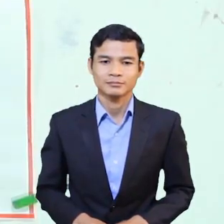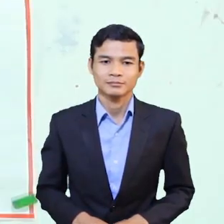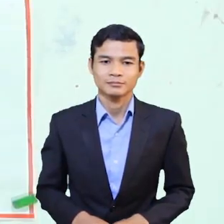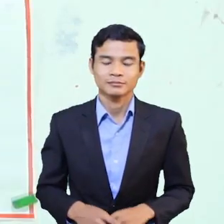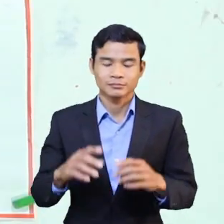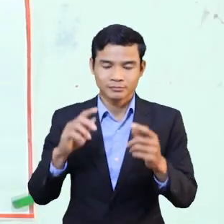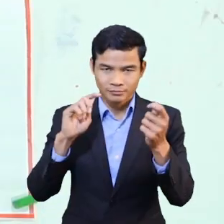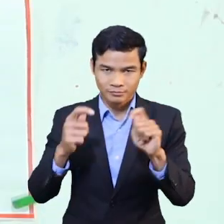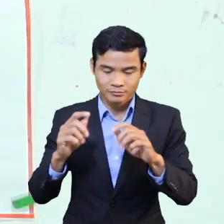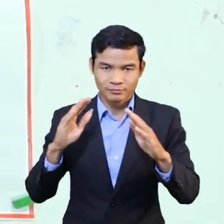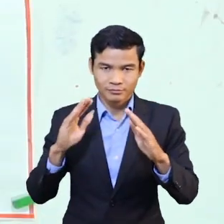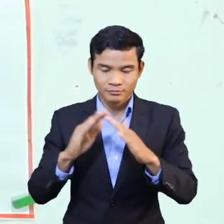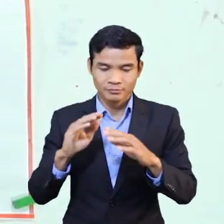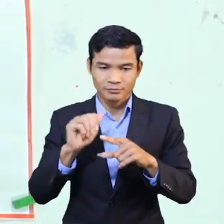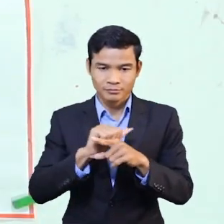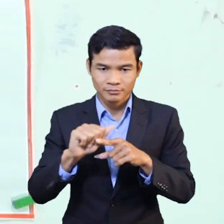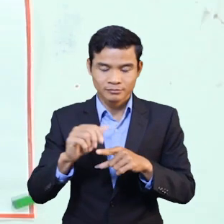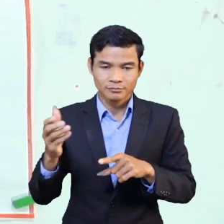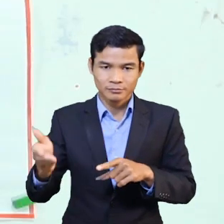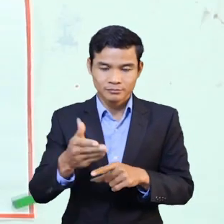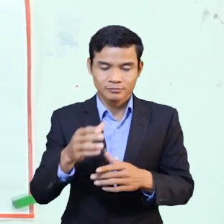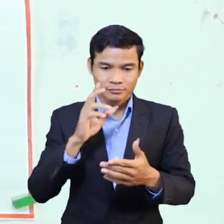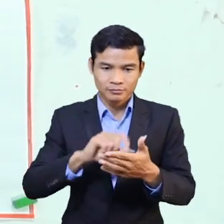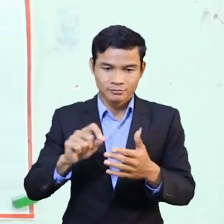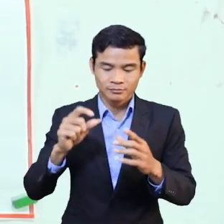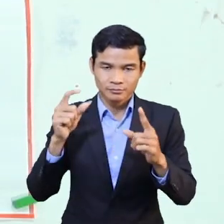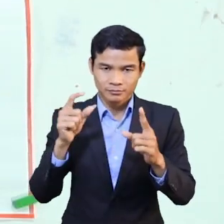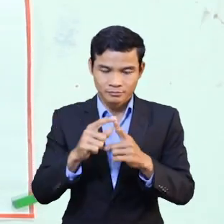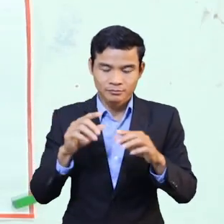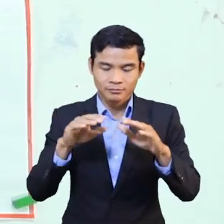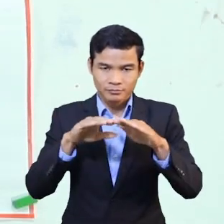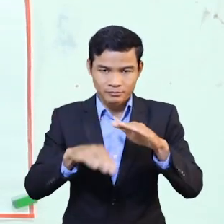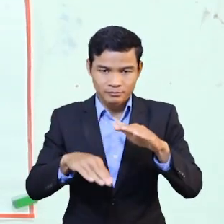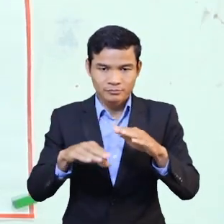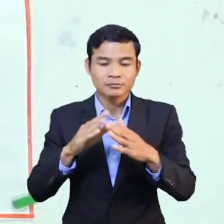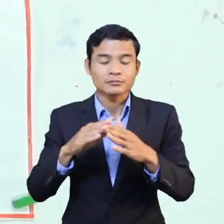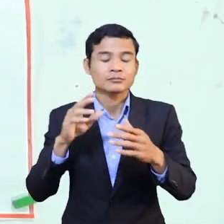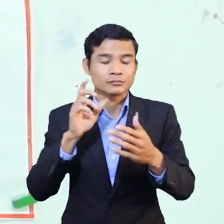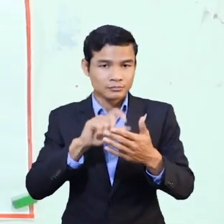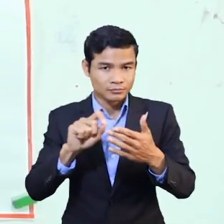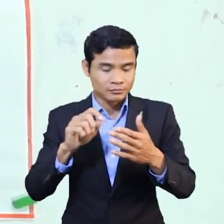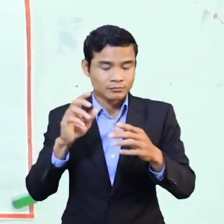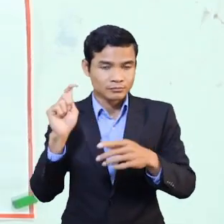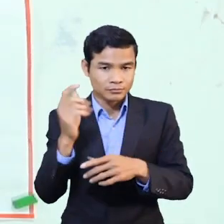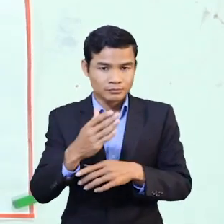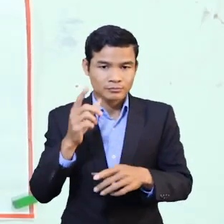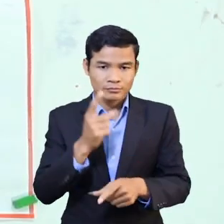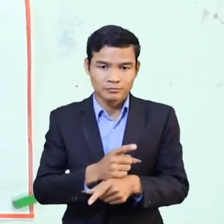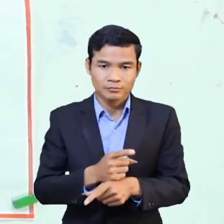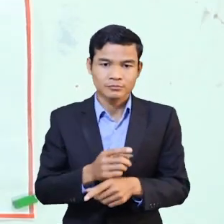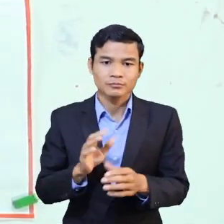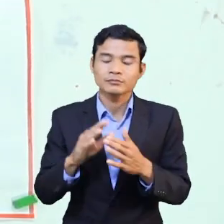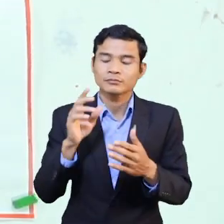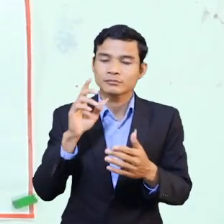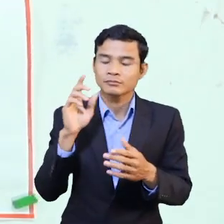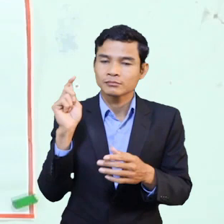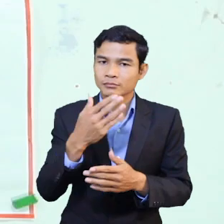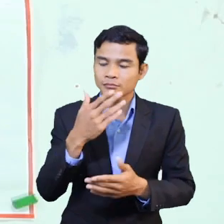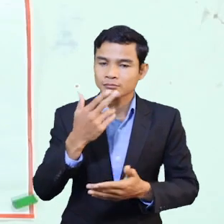Cầm máy cái cặp tè chà chỗ so xe bia bị cầm rụp hiếp ở bàn trầm trời chà đôi chân ấy rụp này chỉ rụp ở vầy